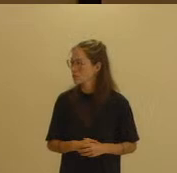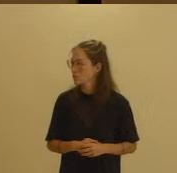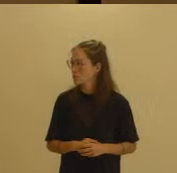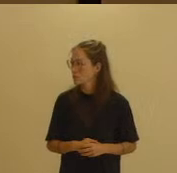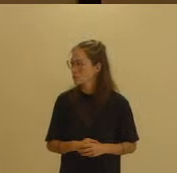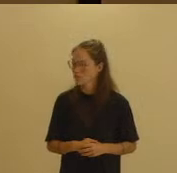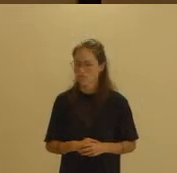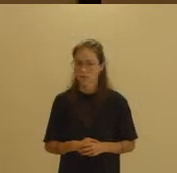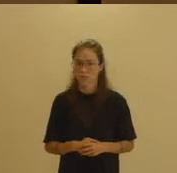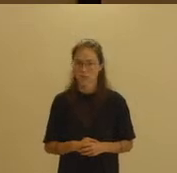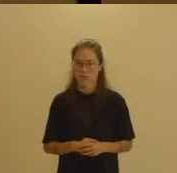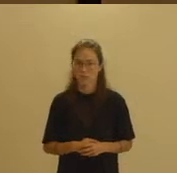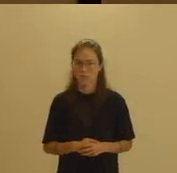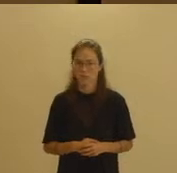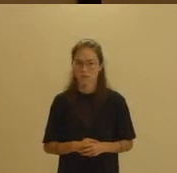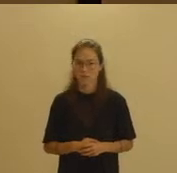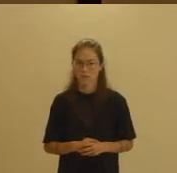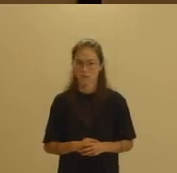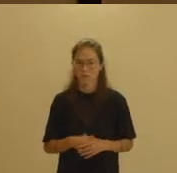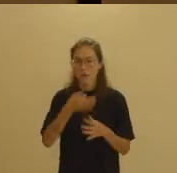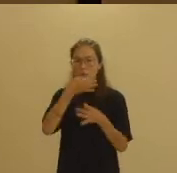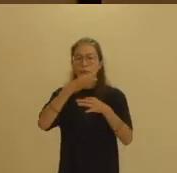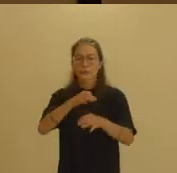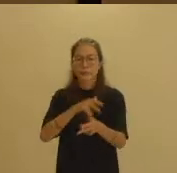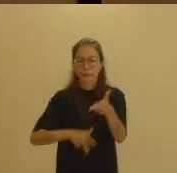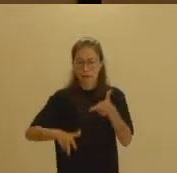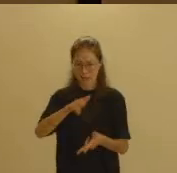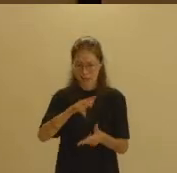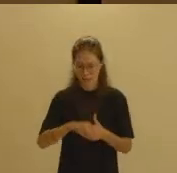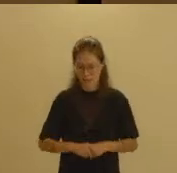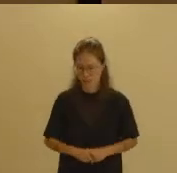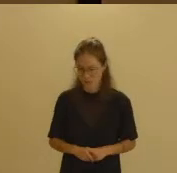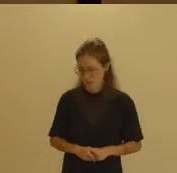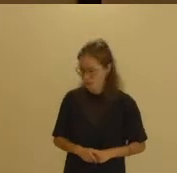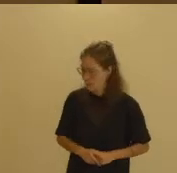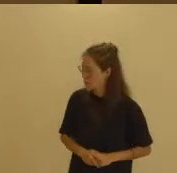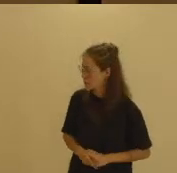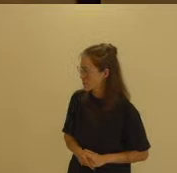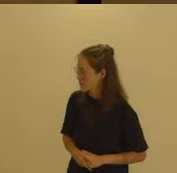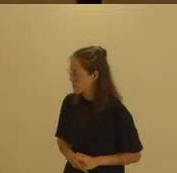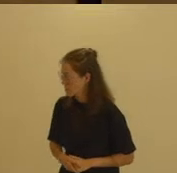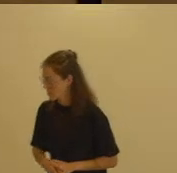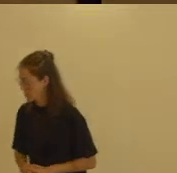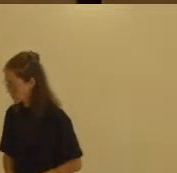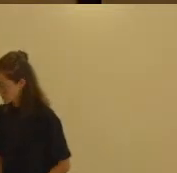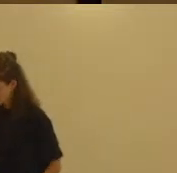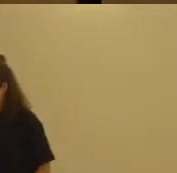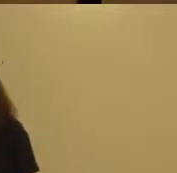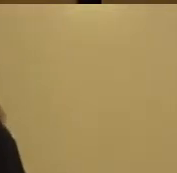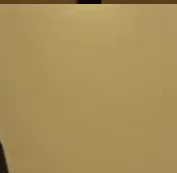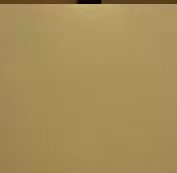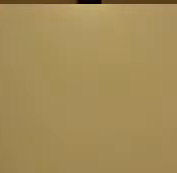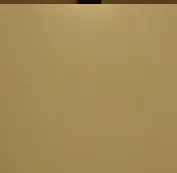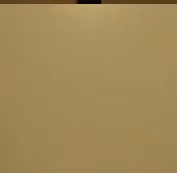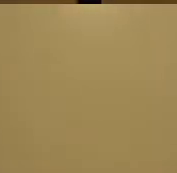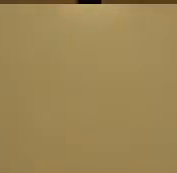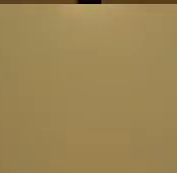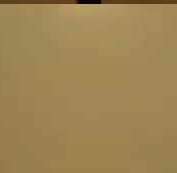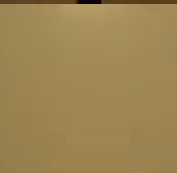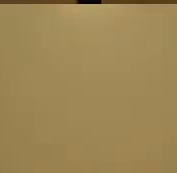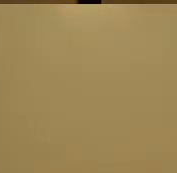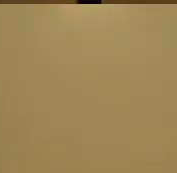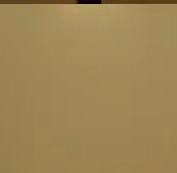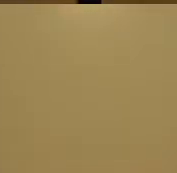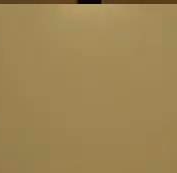Gaur gauean, Herriko Etxearen antzinean antolatua den elkarrizketari begira eta emana